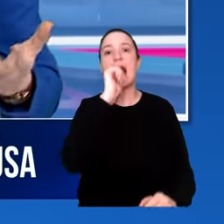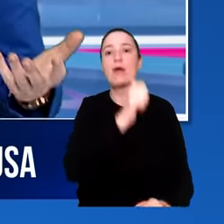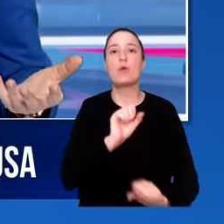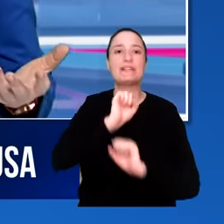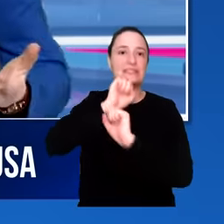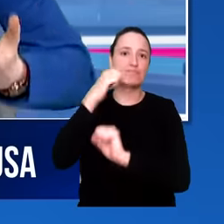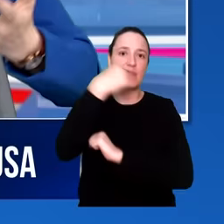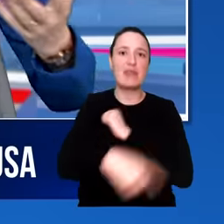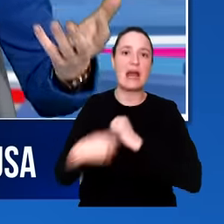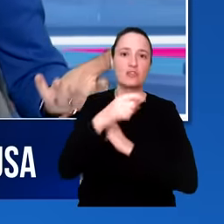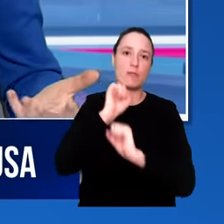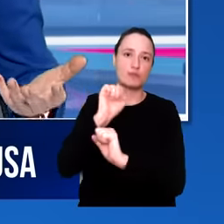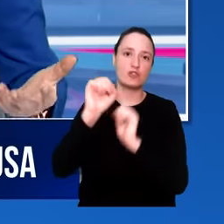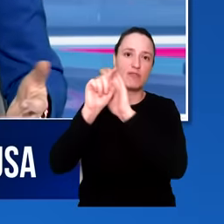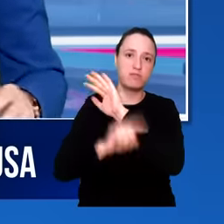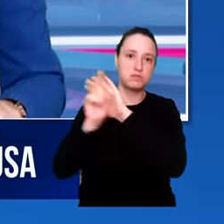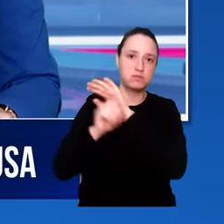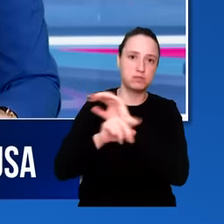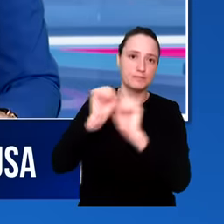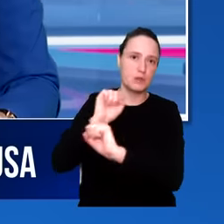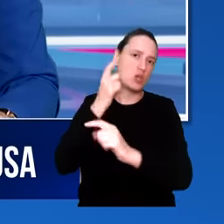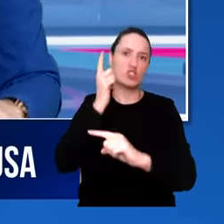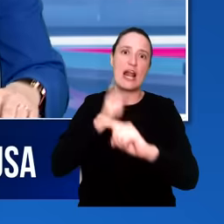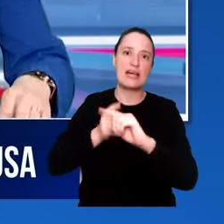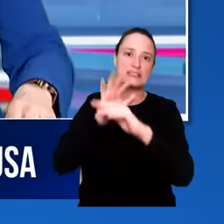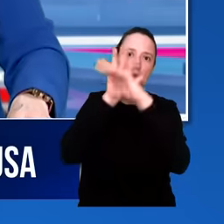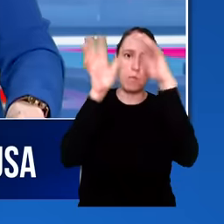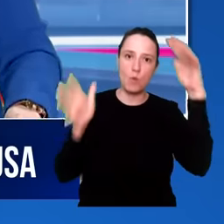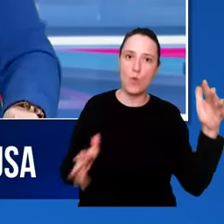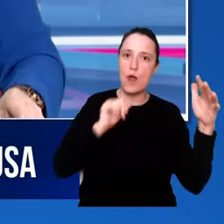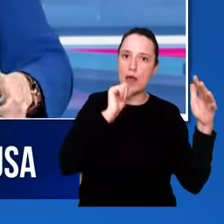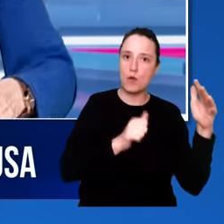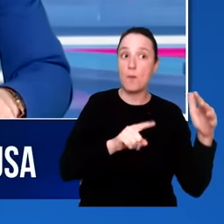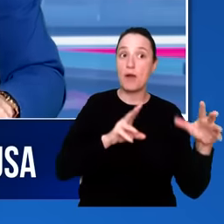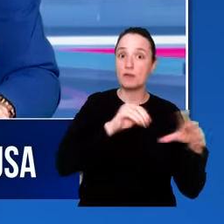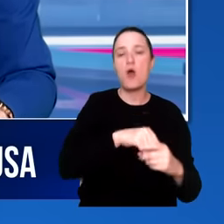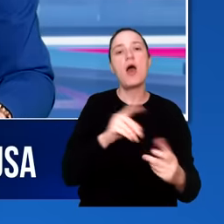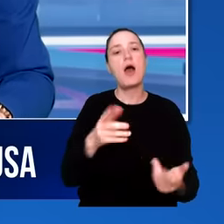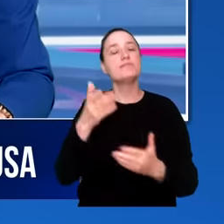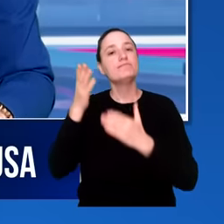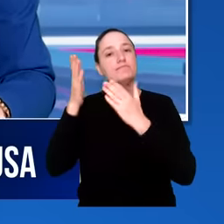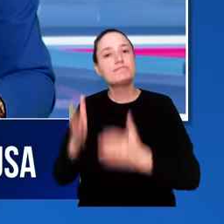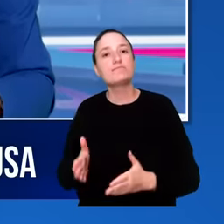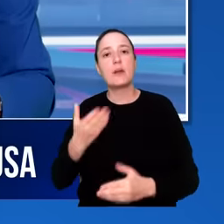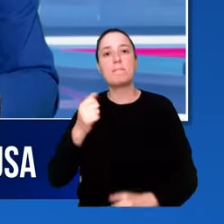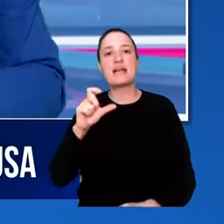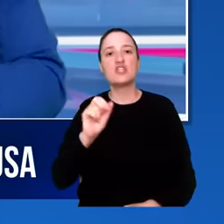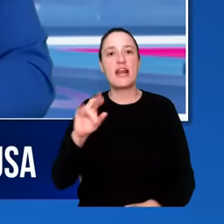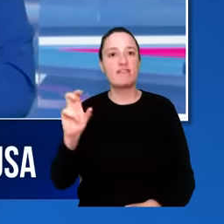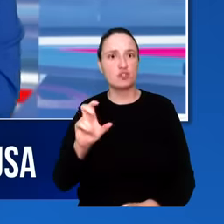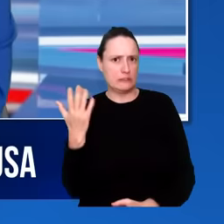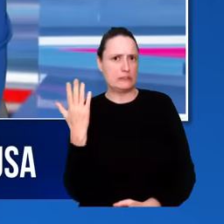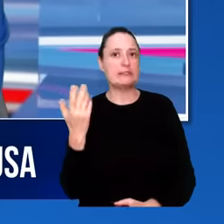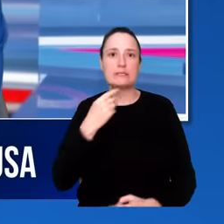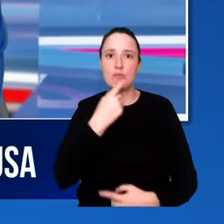tarczy antyrakietowej czy żelaznej kopuły. Pan Antoni Macierewicz przed chwilą na naszej antenie mówił,